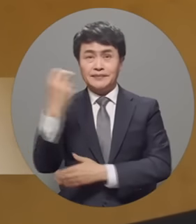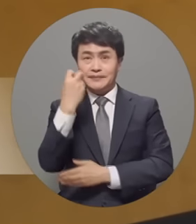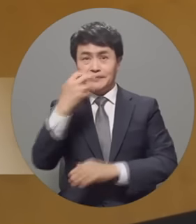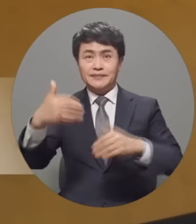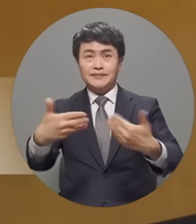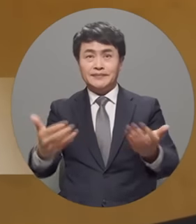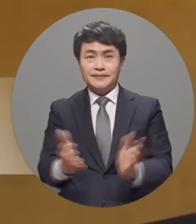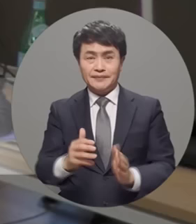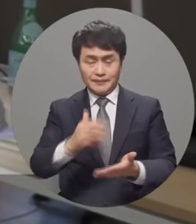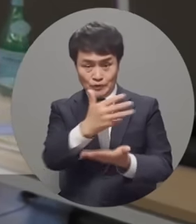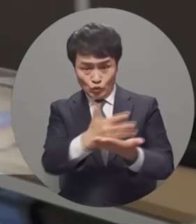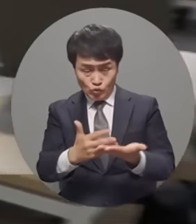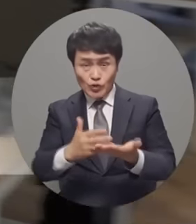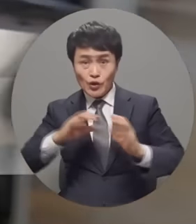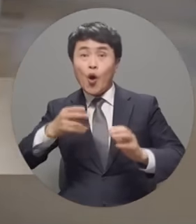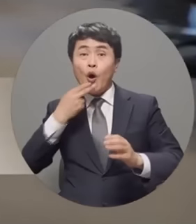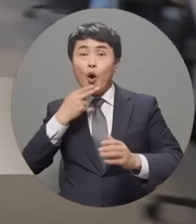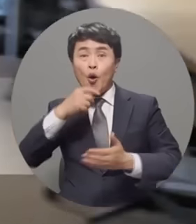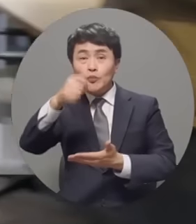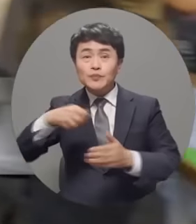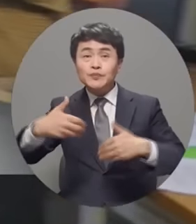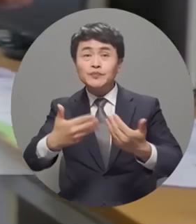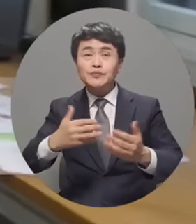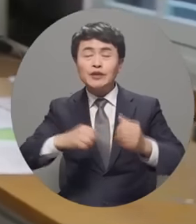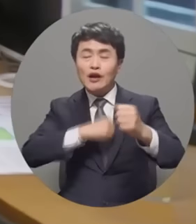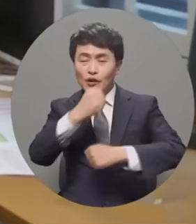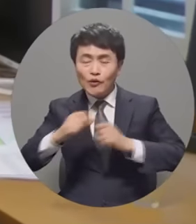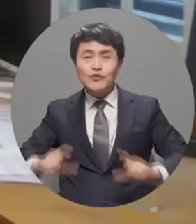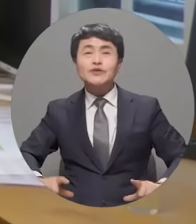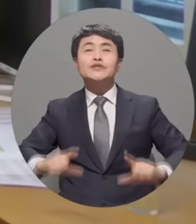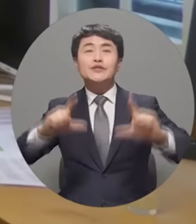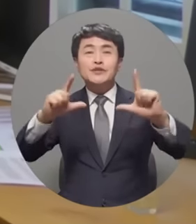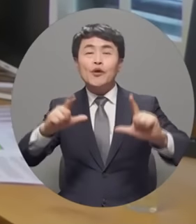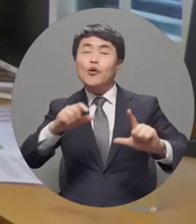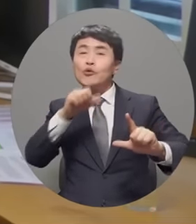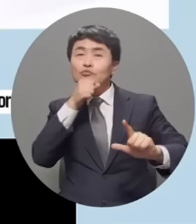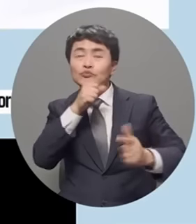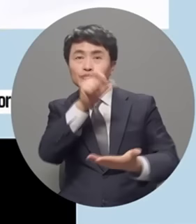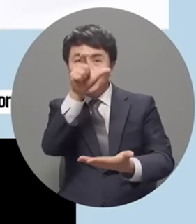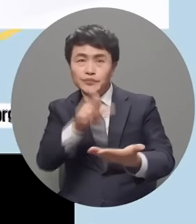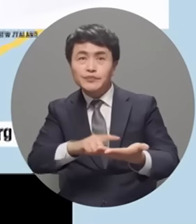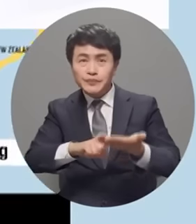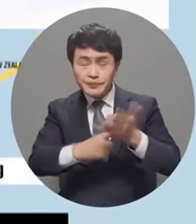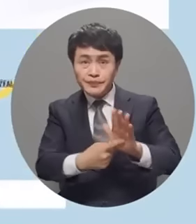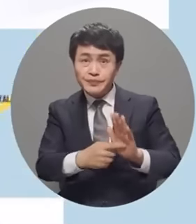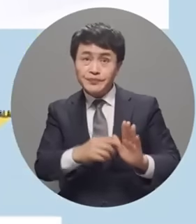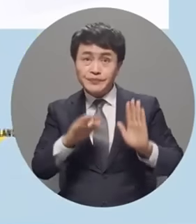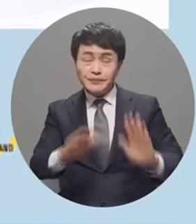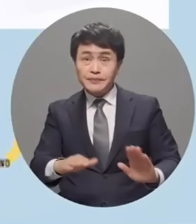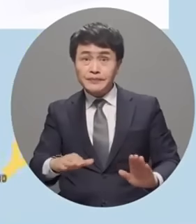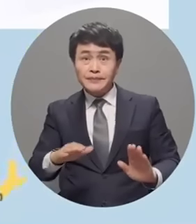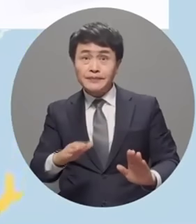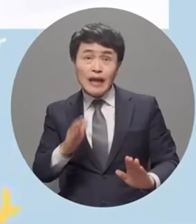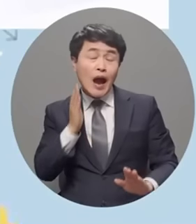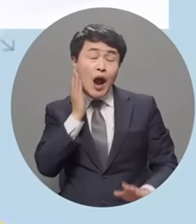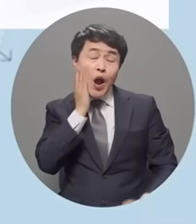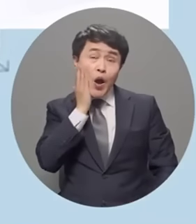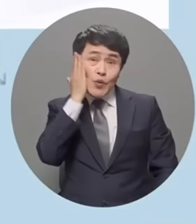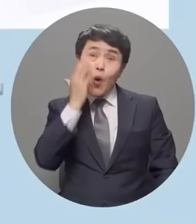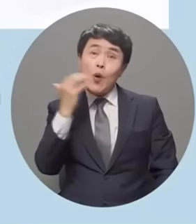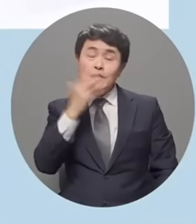국제언론감시단체인 국경없는기자회가 세계 언론 자유의 날을 맞아 언론 자유 지수를 발표했습니다. 녹색에서 빨강색으로 갈수록 언론의